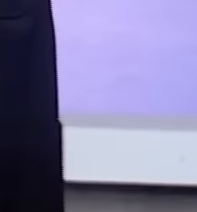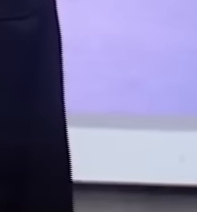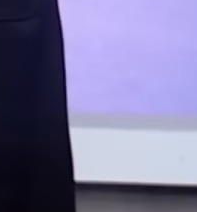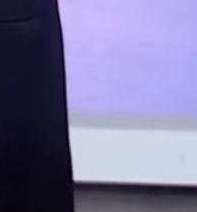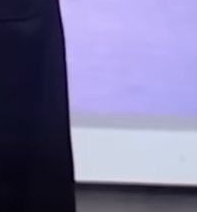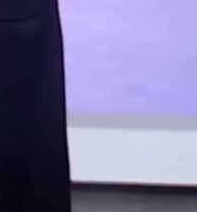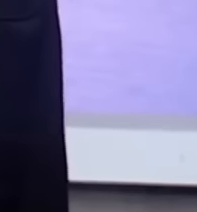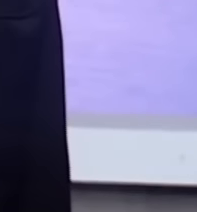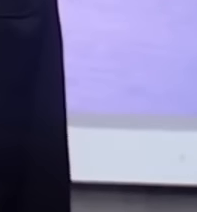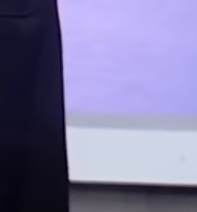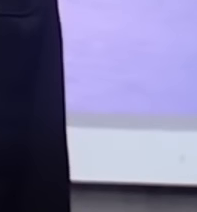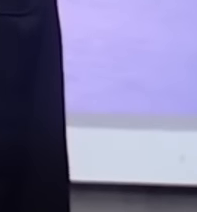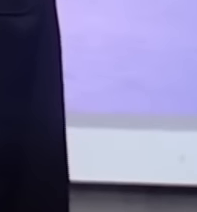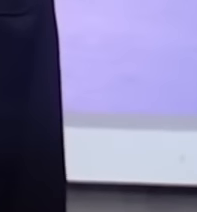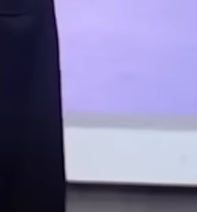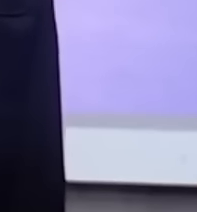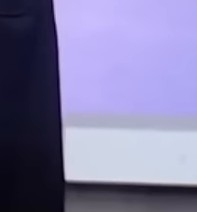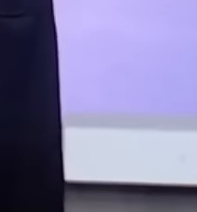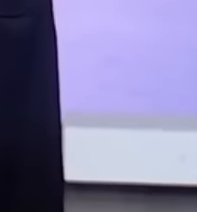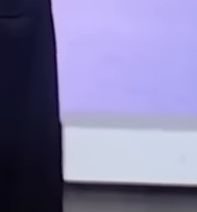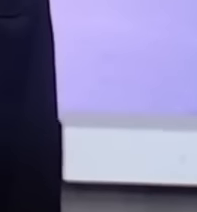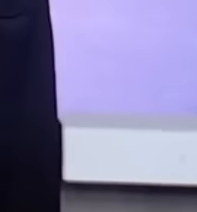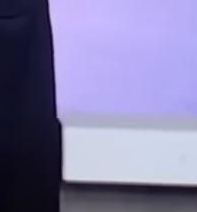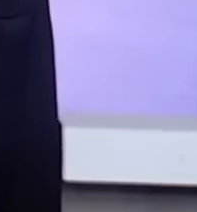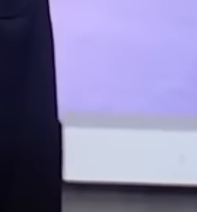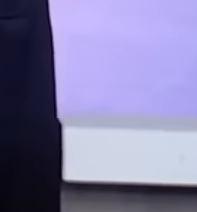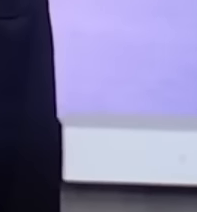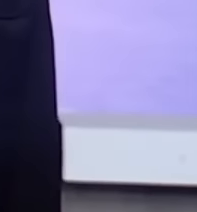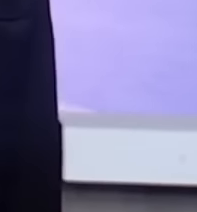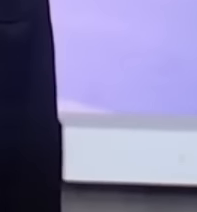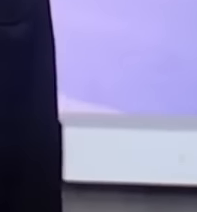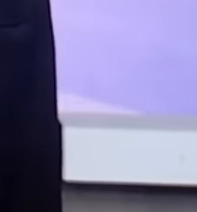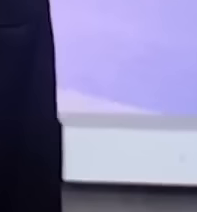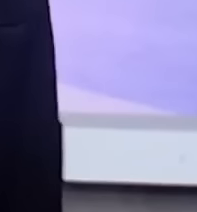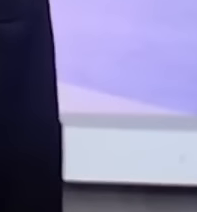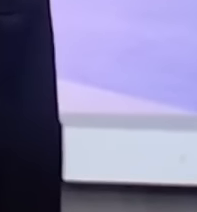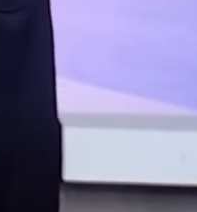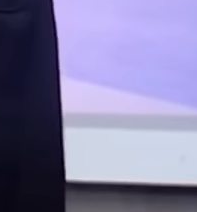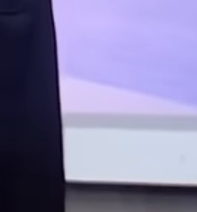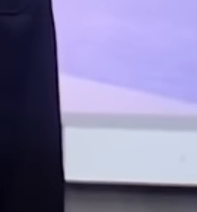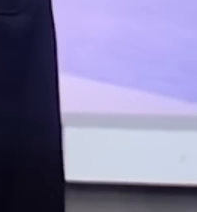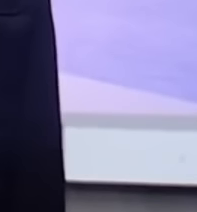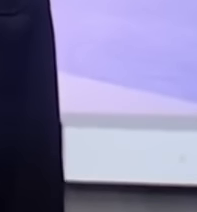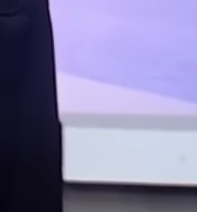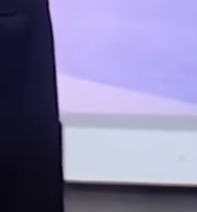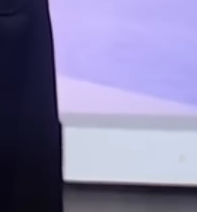maging saksi. Mag-subscribe sa GMA Integrated News sa YouTube, at para sa mga kapuso abroad,